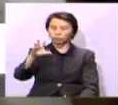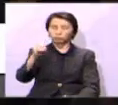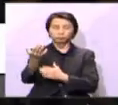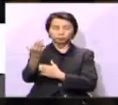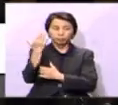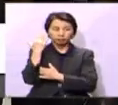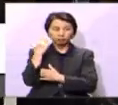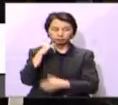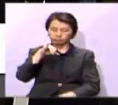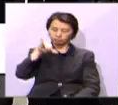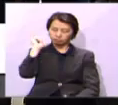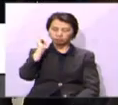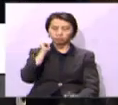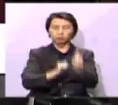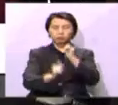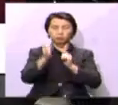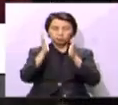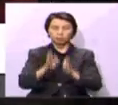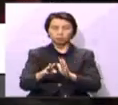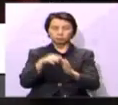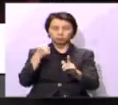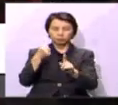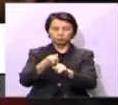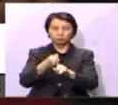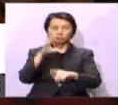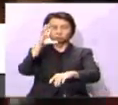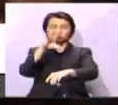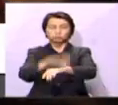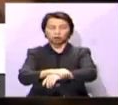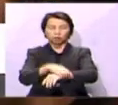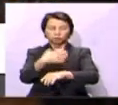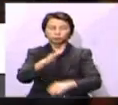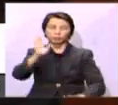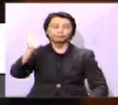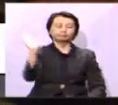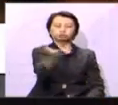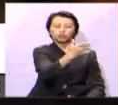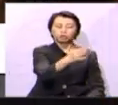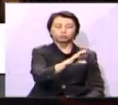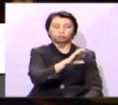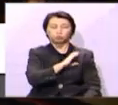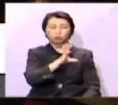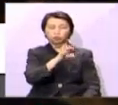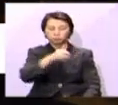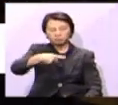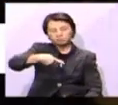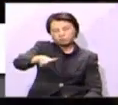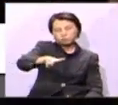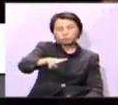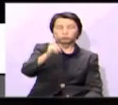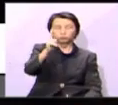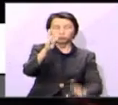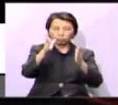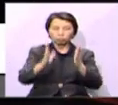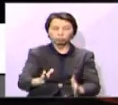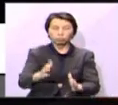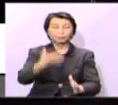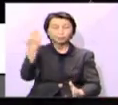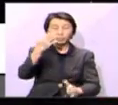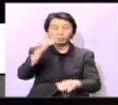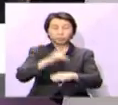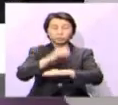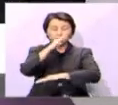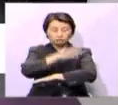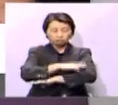pagi. Semalam, pelakon dan pengarah berkenaan ditahan selepas menampar anggota polis dan menendang dua orang awam di kaunter